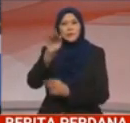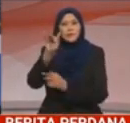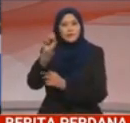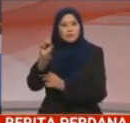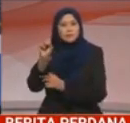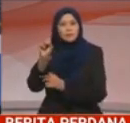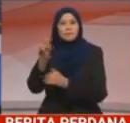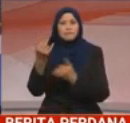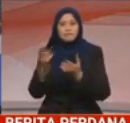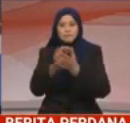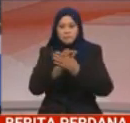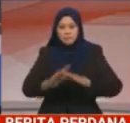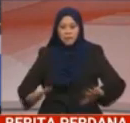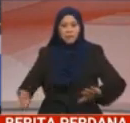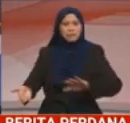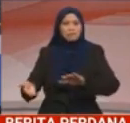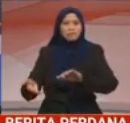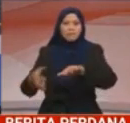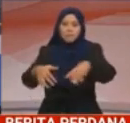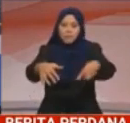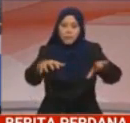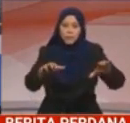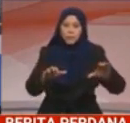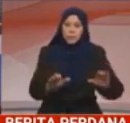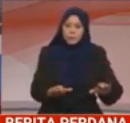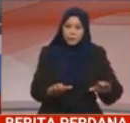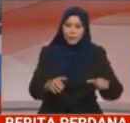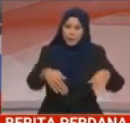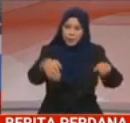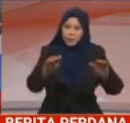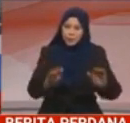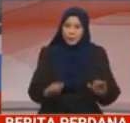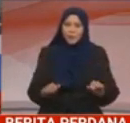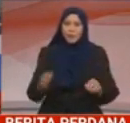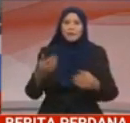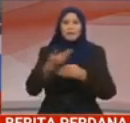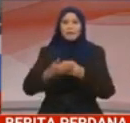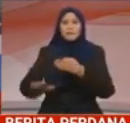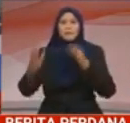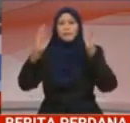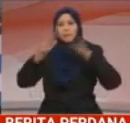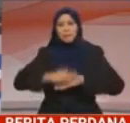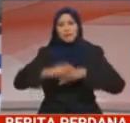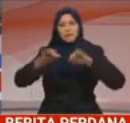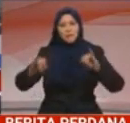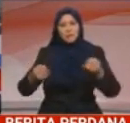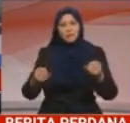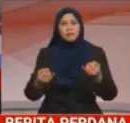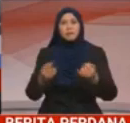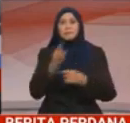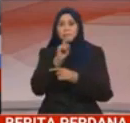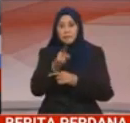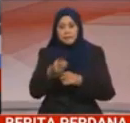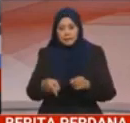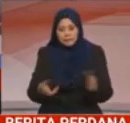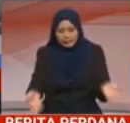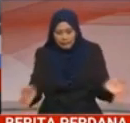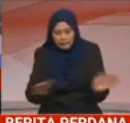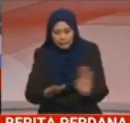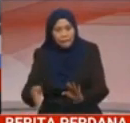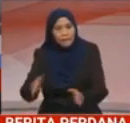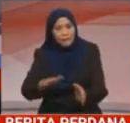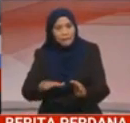tanah perkuburan Taman Medan PJ4 selepas solat Jumaat. Terdahulu, jenazah dikafan dan disolat di Masjid